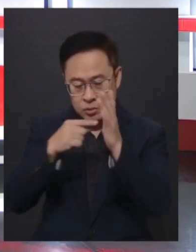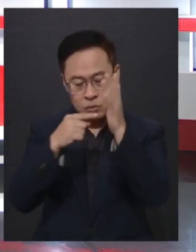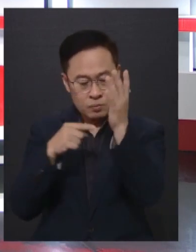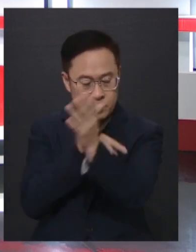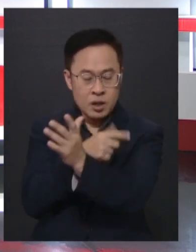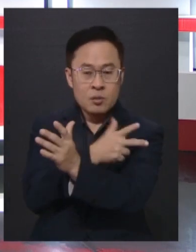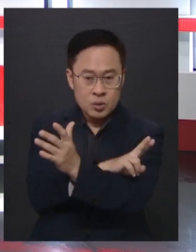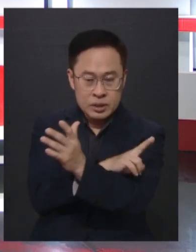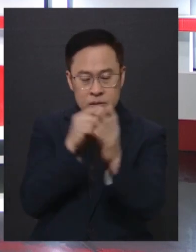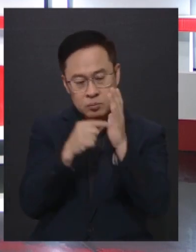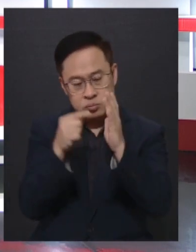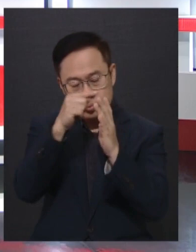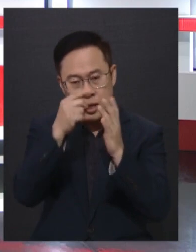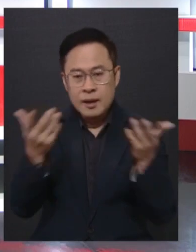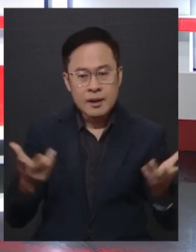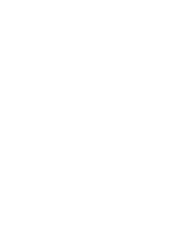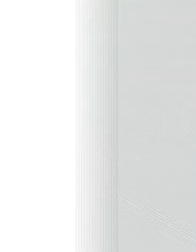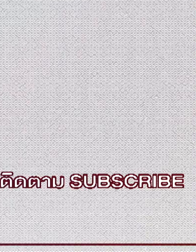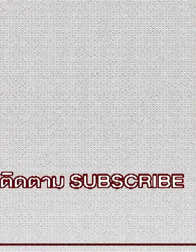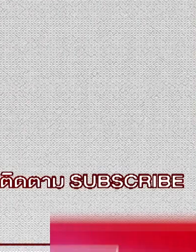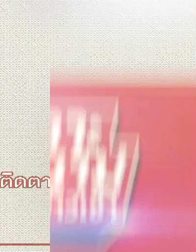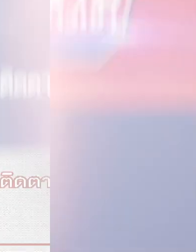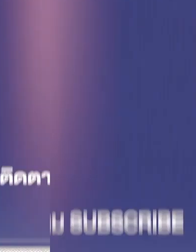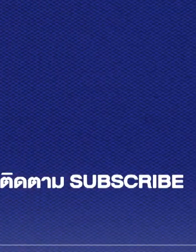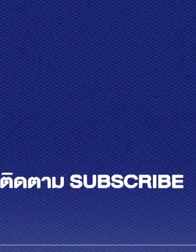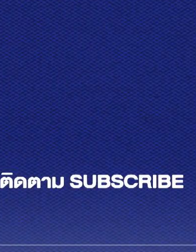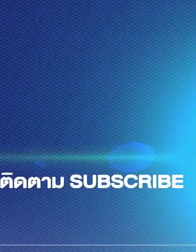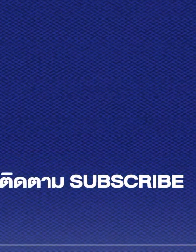นะนอกเหนือไปจากจังหวัดอื่นๆนะ